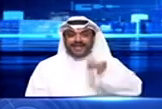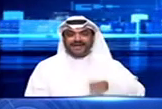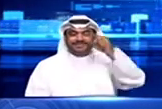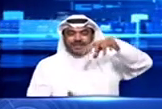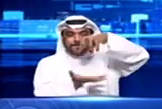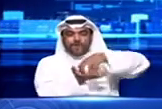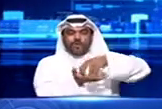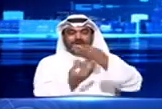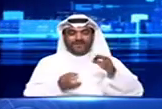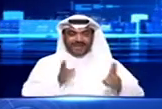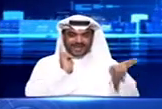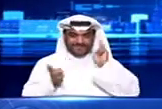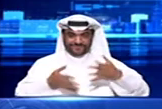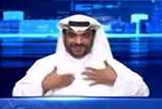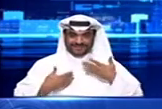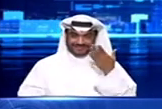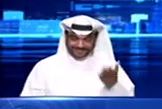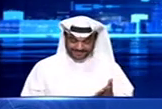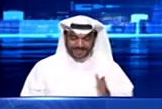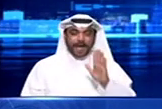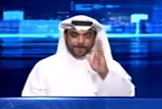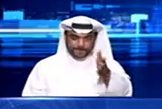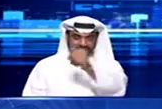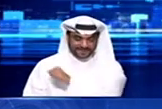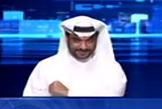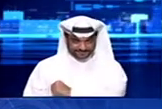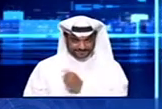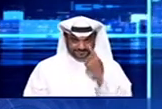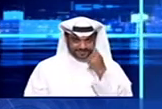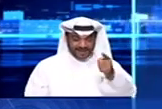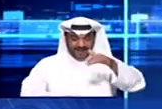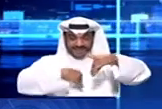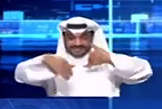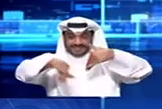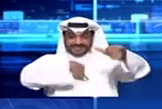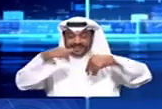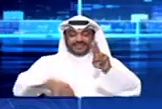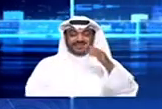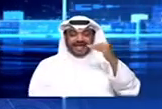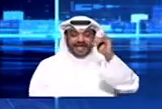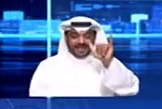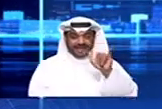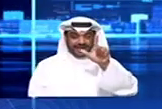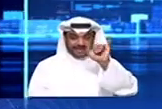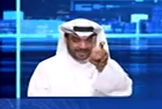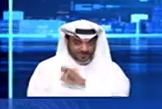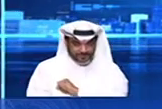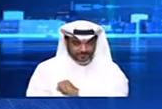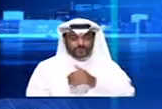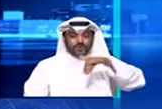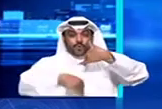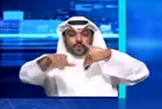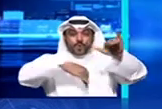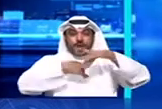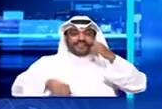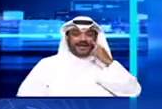للاحتفالات في هذا العام، منها على سبيل المثال شارع الأمير محمد بن عبد العزيز وأيضا طريق